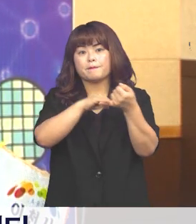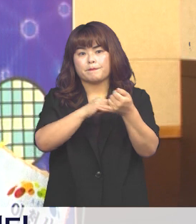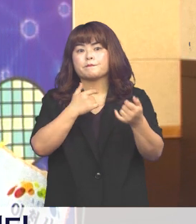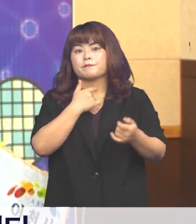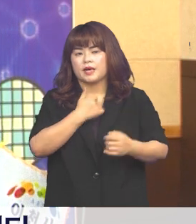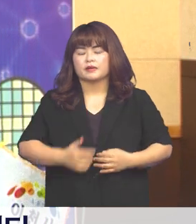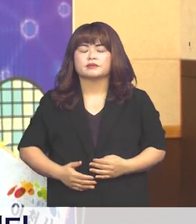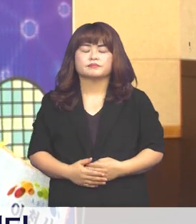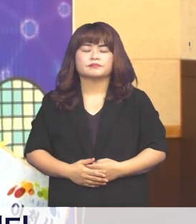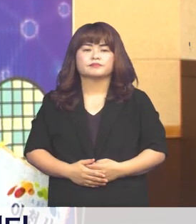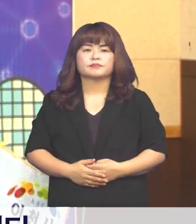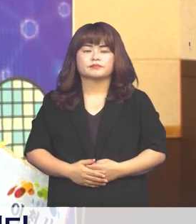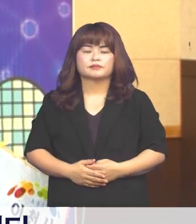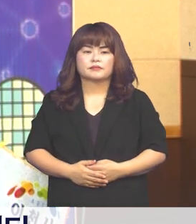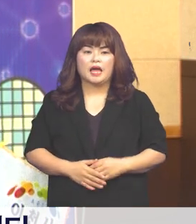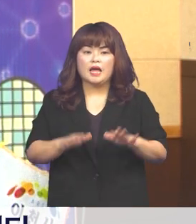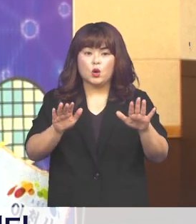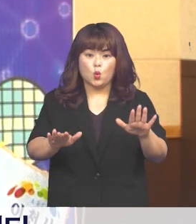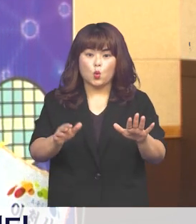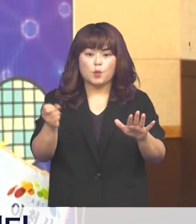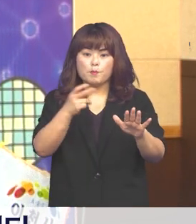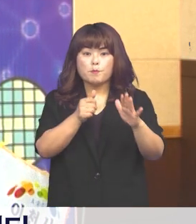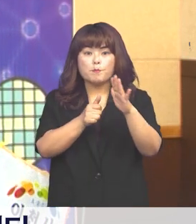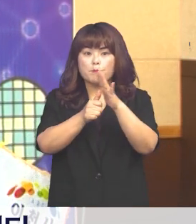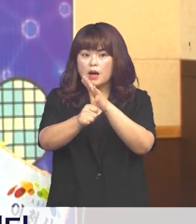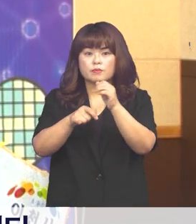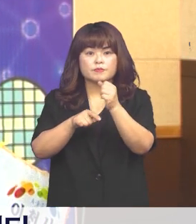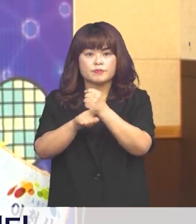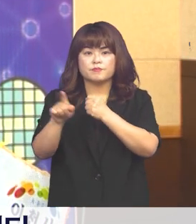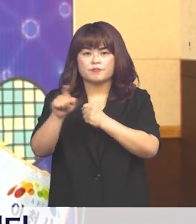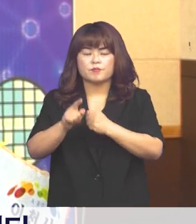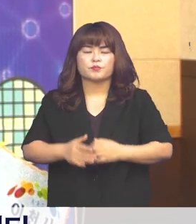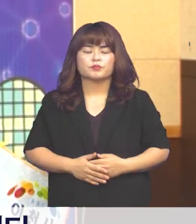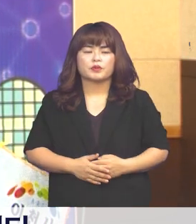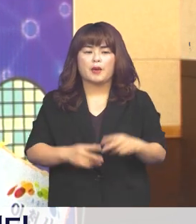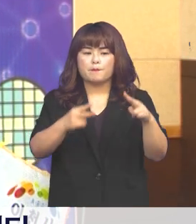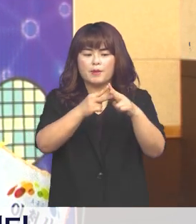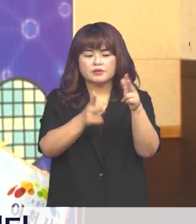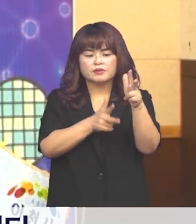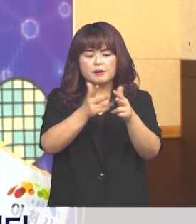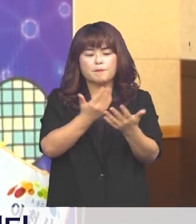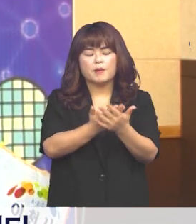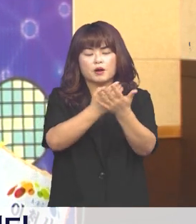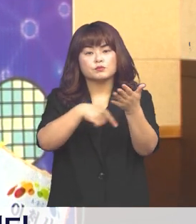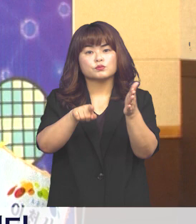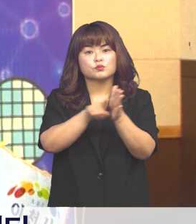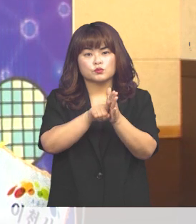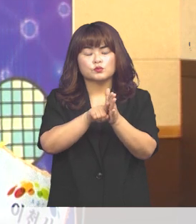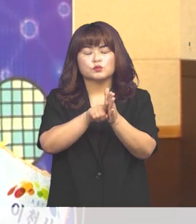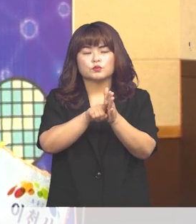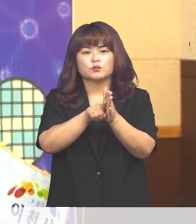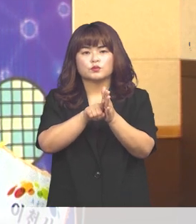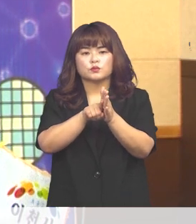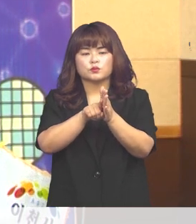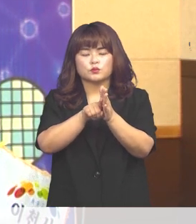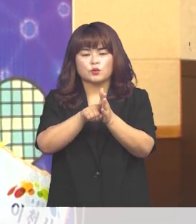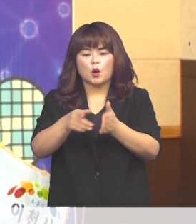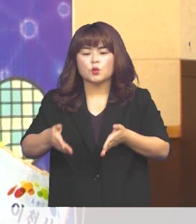협약도 맺었습니다. 오늘 제가 이천시청을 방문한 까닭은 반도체 산업 발전을